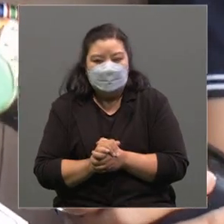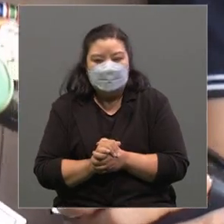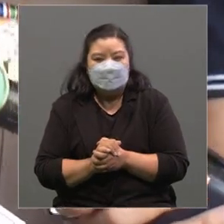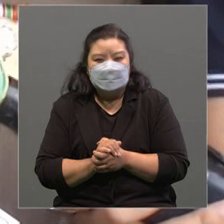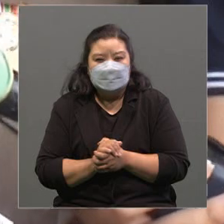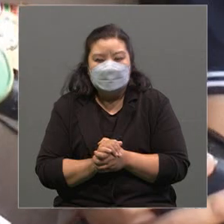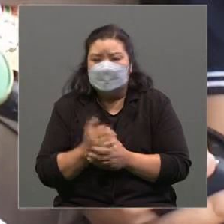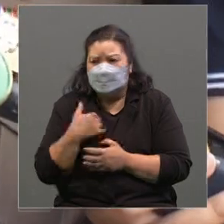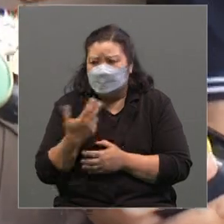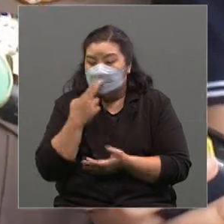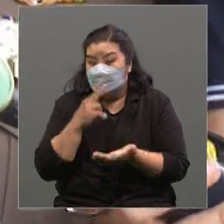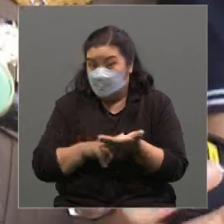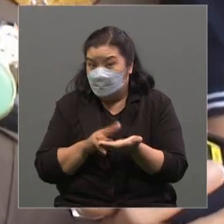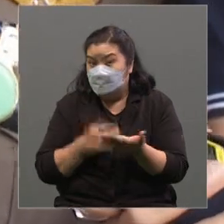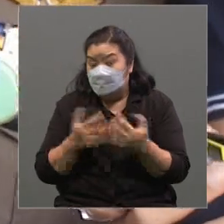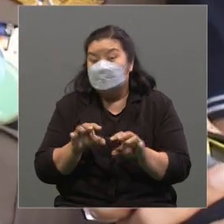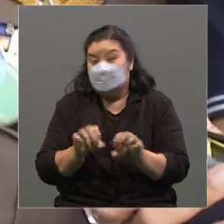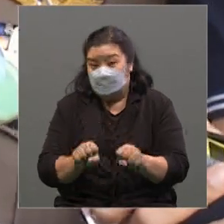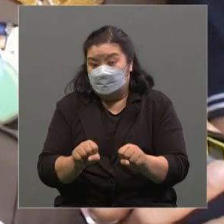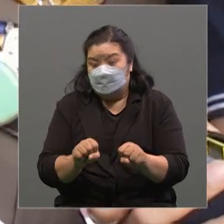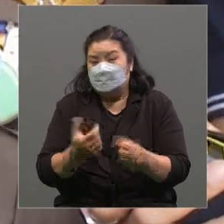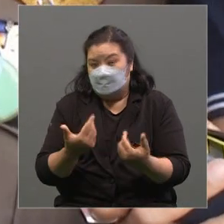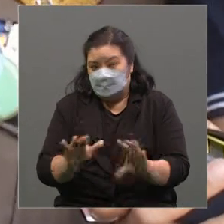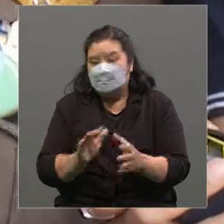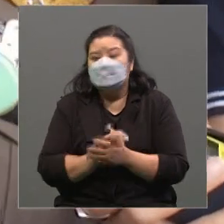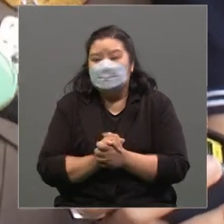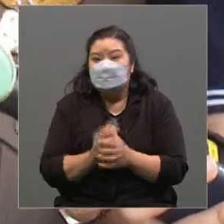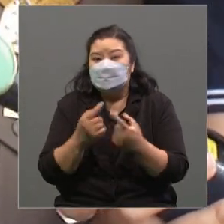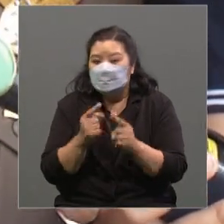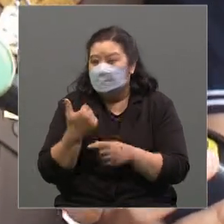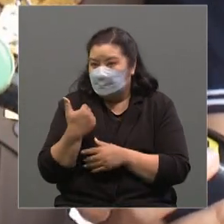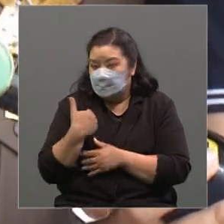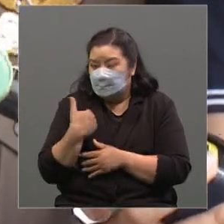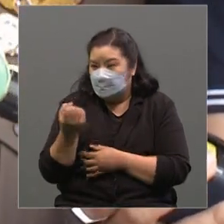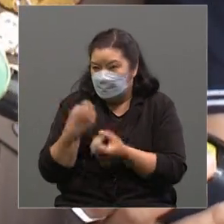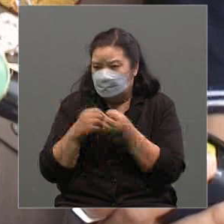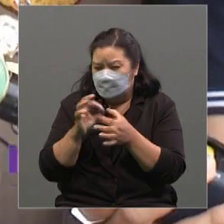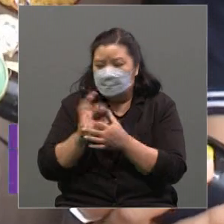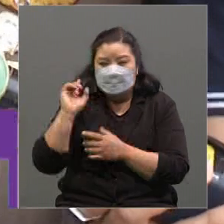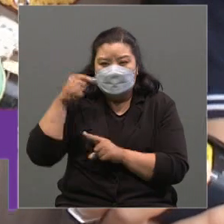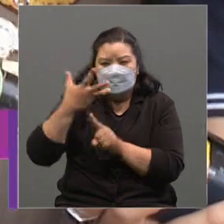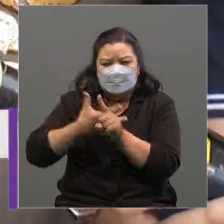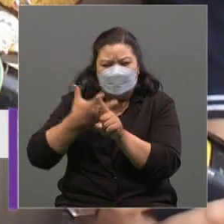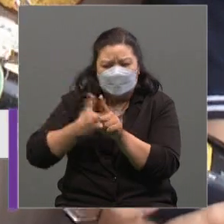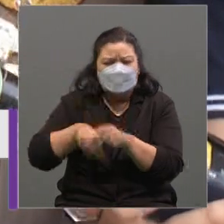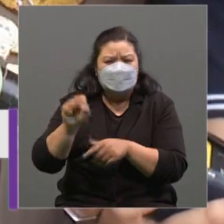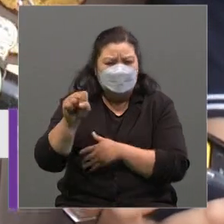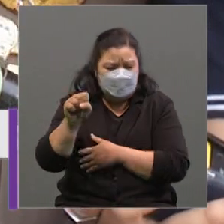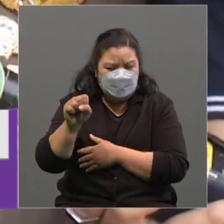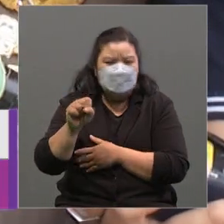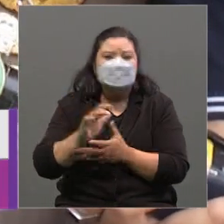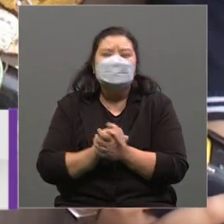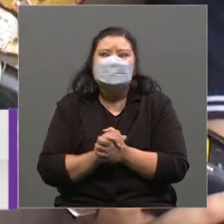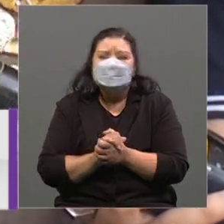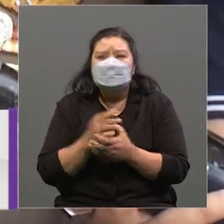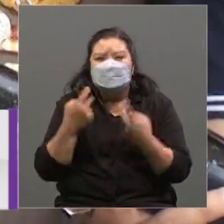ามีการออกหมายจับแล้วนะครับแล้วก็เท่าที่ได้รับข้อมูลมาก็จะเป็นเรื่องชู้สาวนะครับชู้สาวด้วยแล้วก็ค